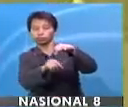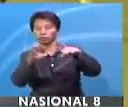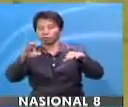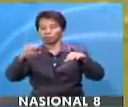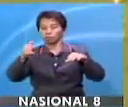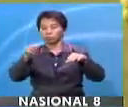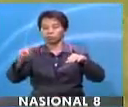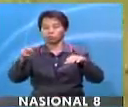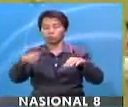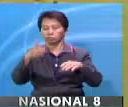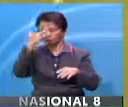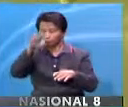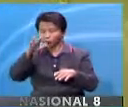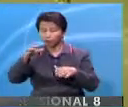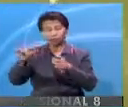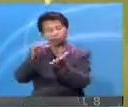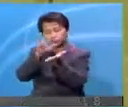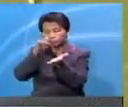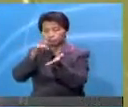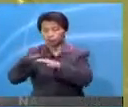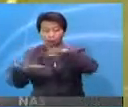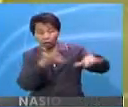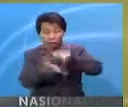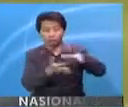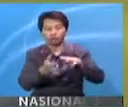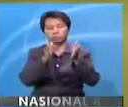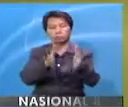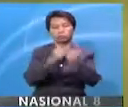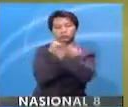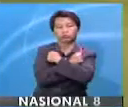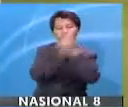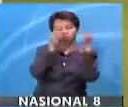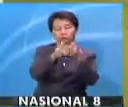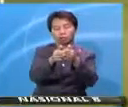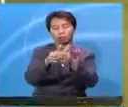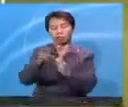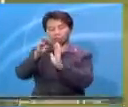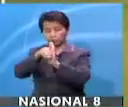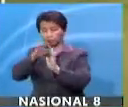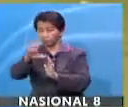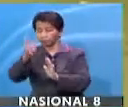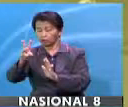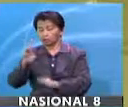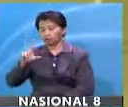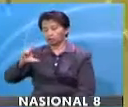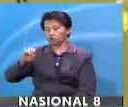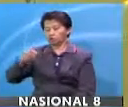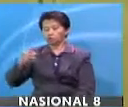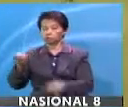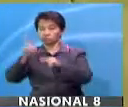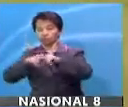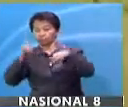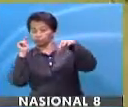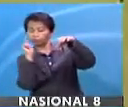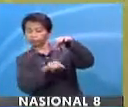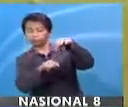chanukan yang bijak mengambil kesempatan keadaan kelam kabut di depan pintu gol Pahang minit ke-56 Lokong menggandakan jaringan